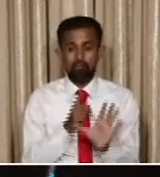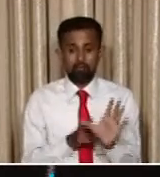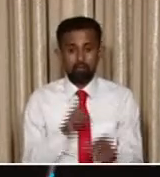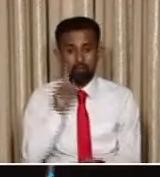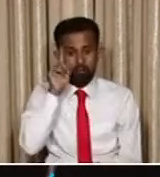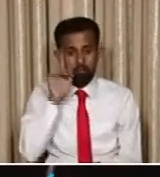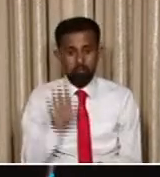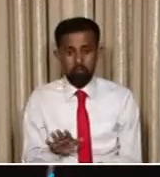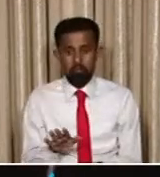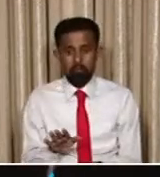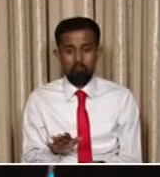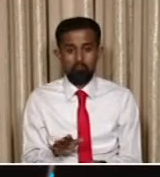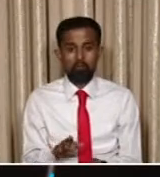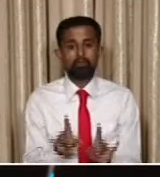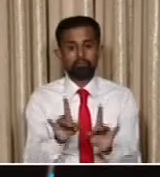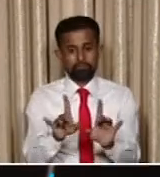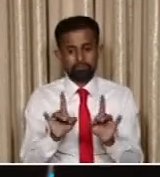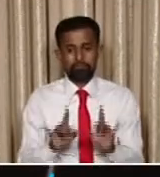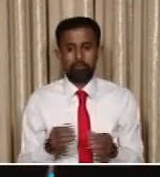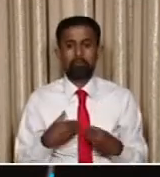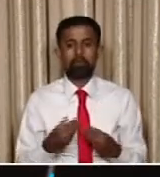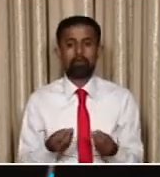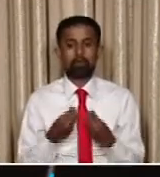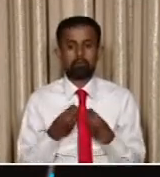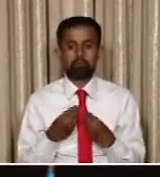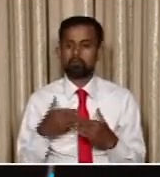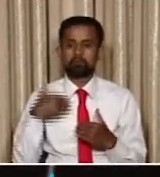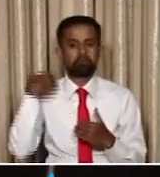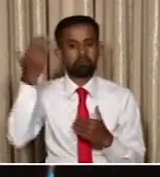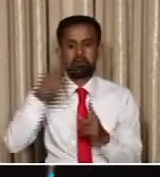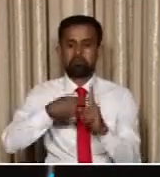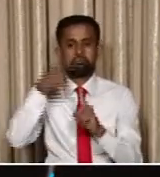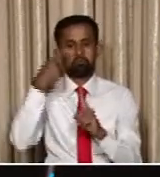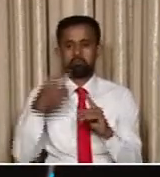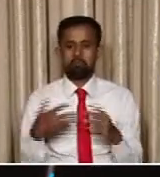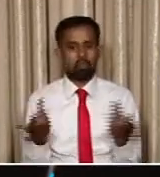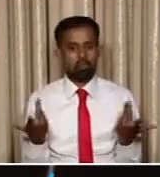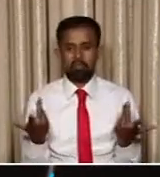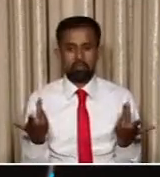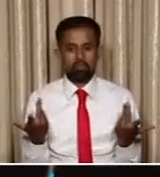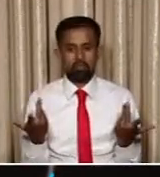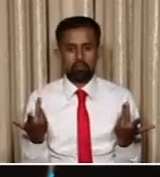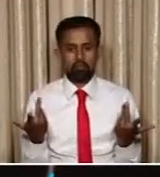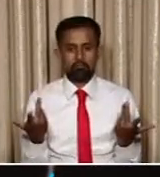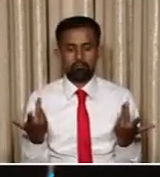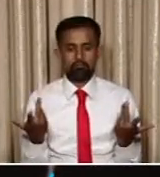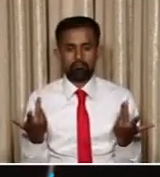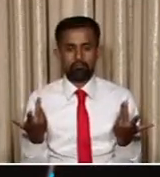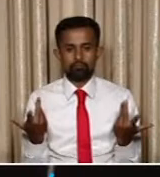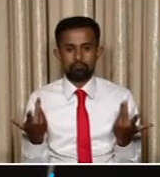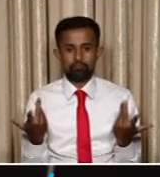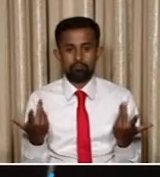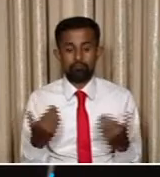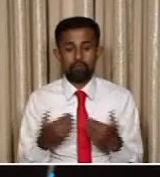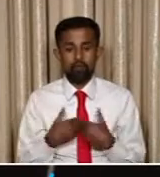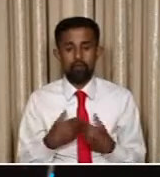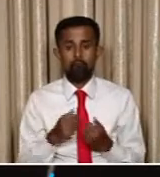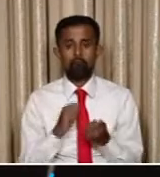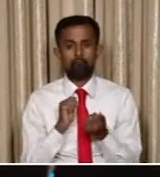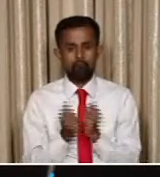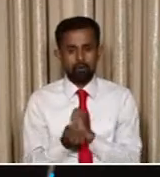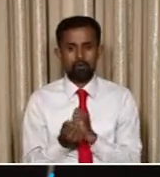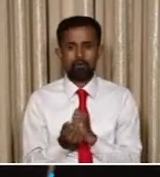වෙලා තිබ්බ ඒ ප්‍රතිඵලයම තමයි අපිට ලැබෙන්නේ එතනින් එහාට අපිට යන්න හම්බ වෙන්නේ නැහැ එහෙමනම් මේකට වැඩිය අපි වෙනසක් කරන්න